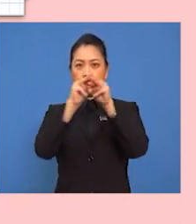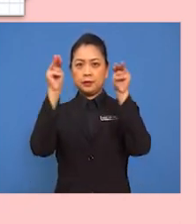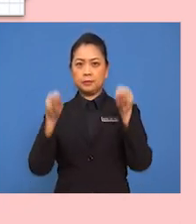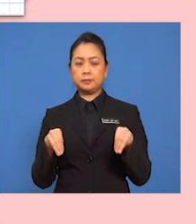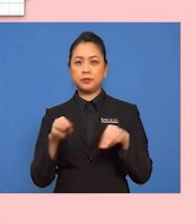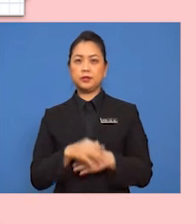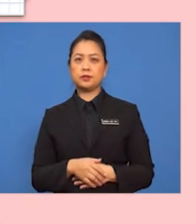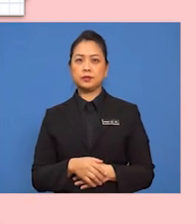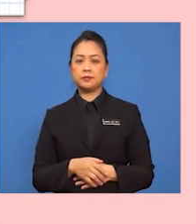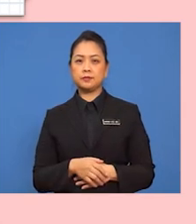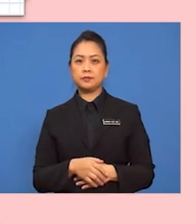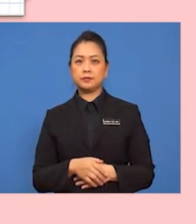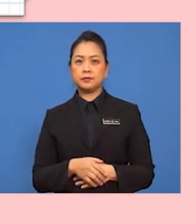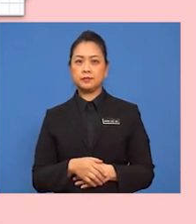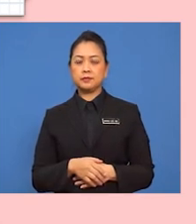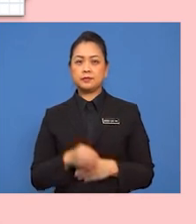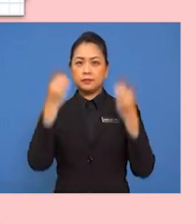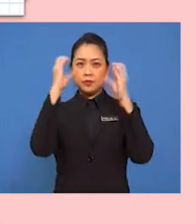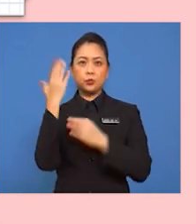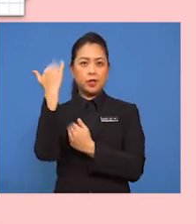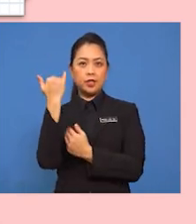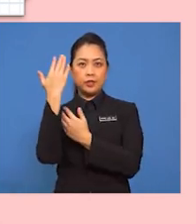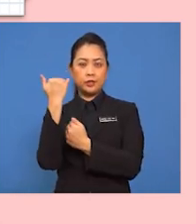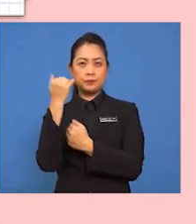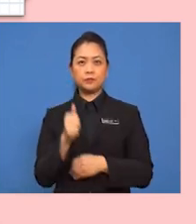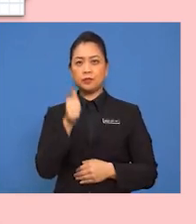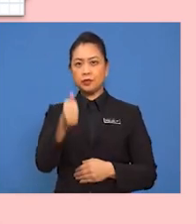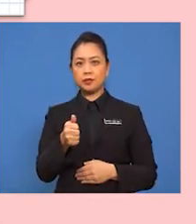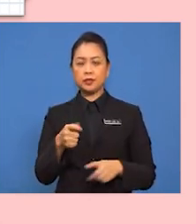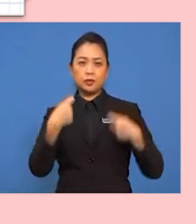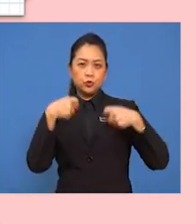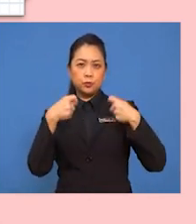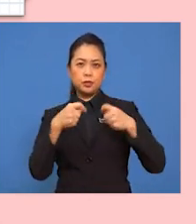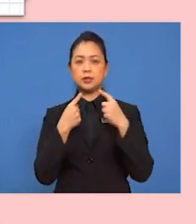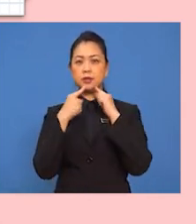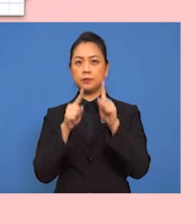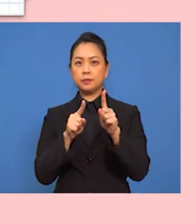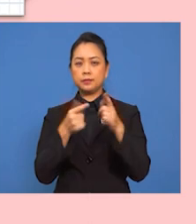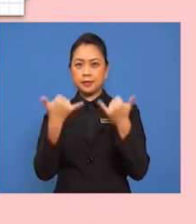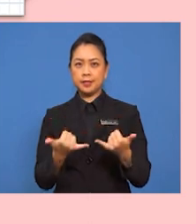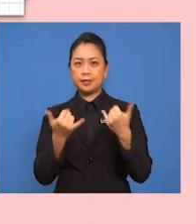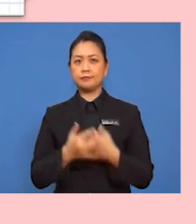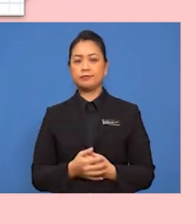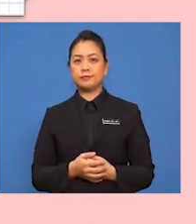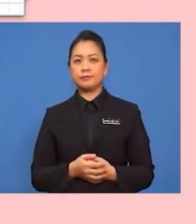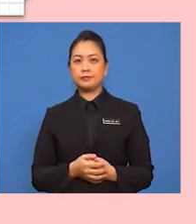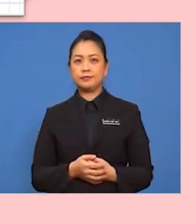persamaan matriks. Cikgu harap anda cuba menjawab sekarang.